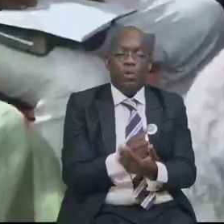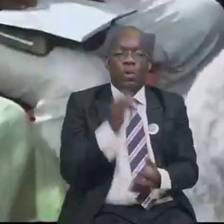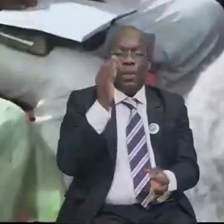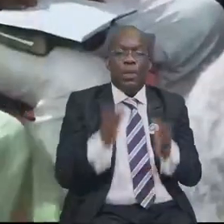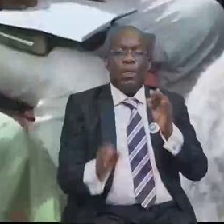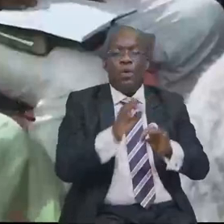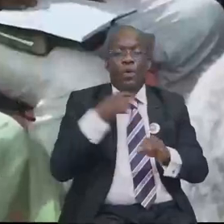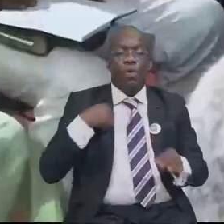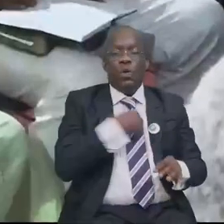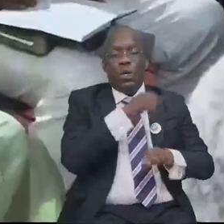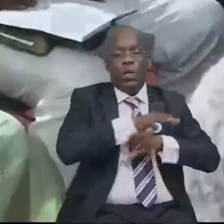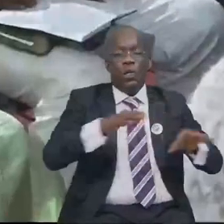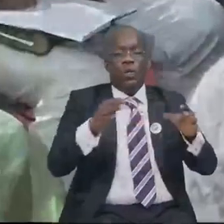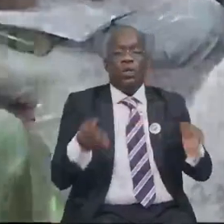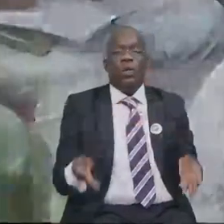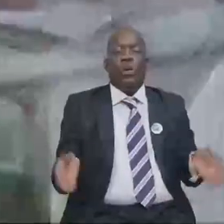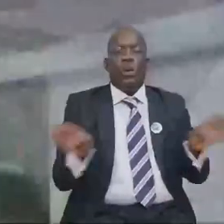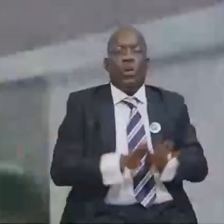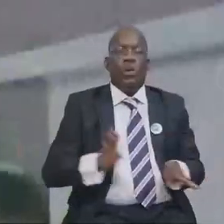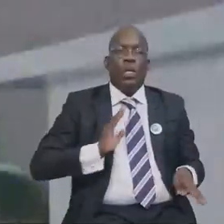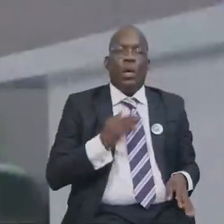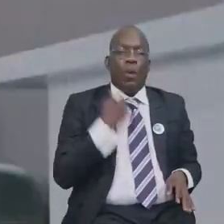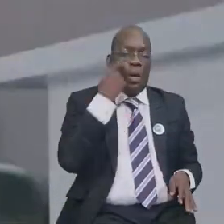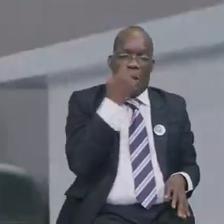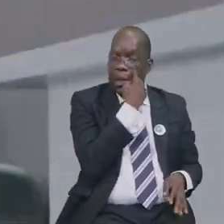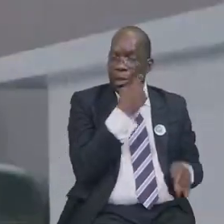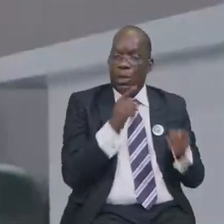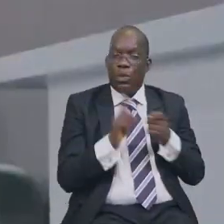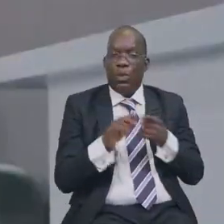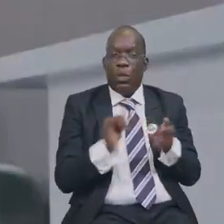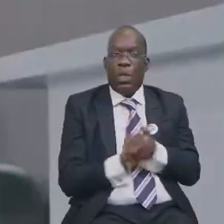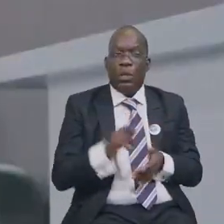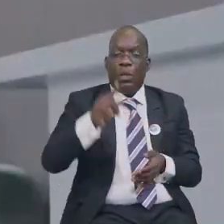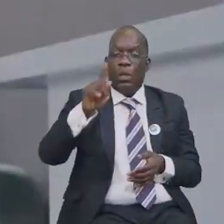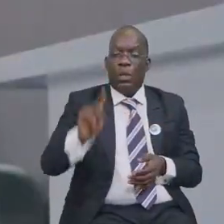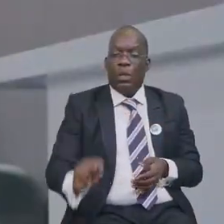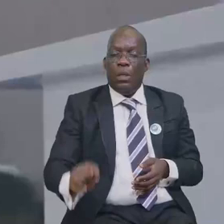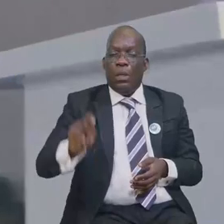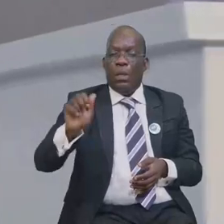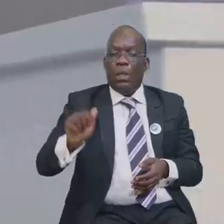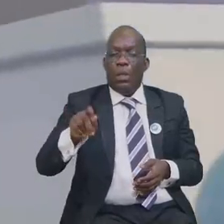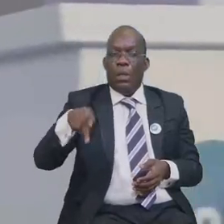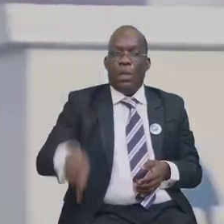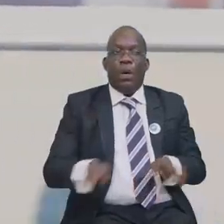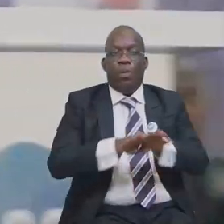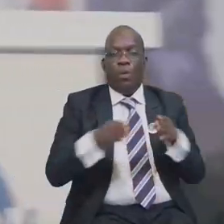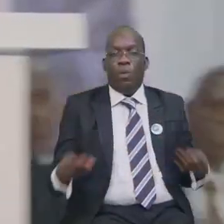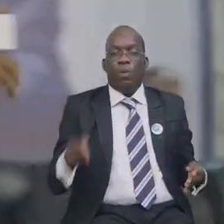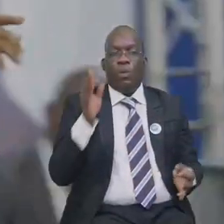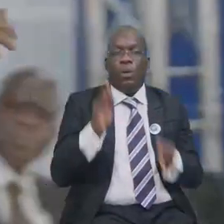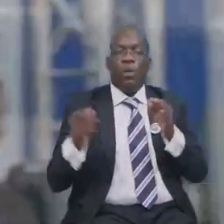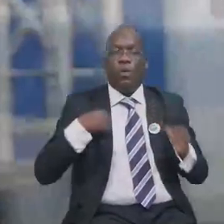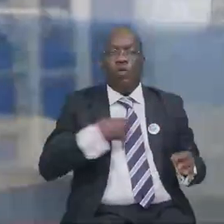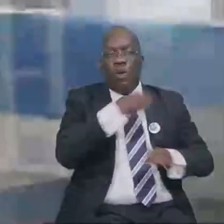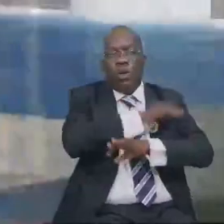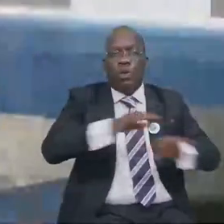Si nous ne fermons pas nos yeux à ce robinet qui coule, si nous ne fermons pas les yeux